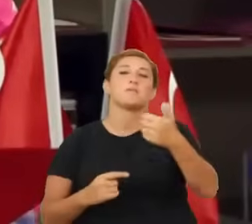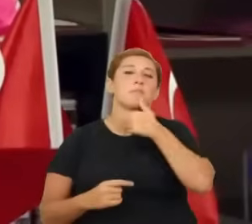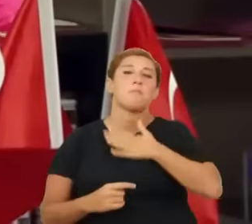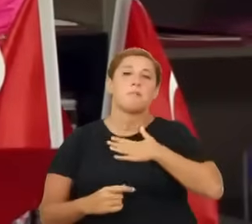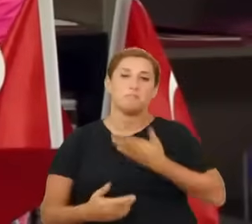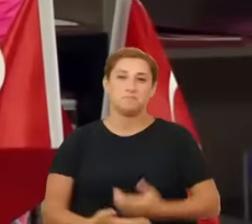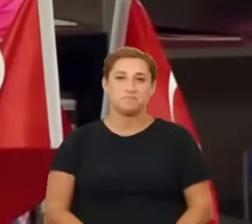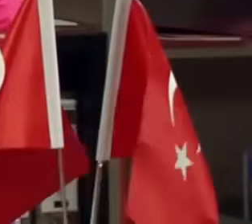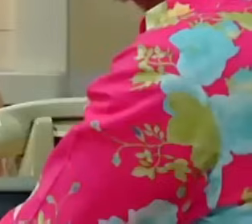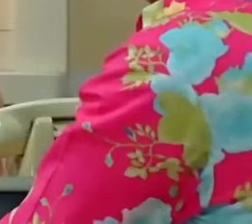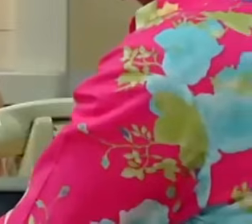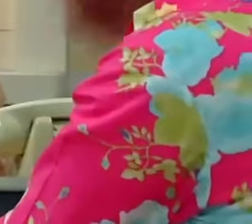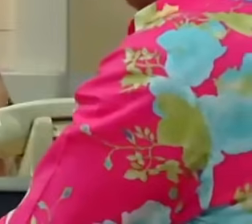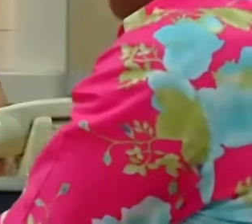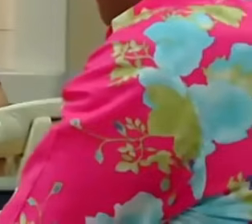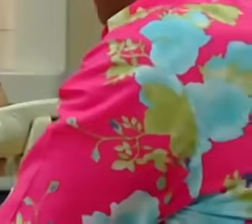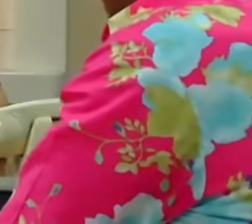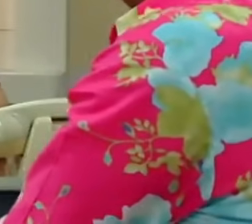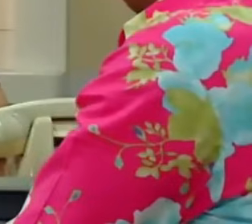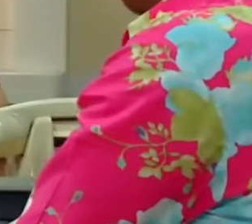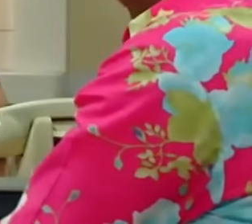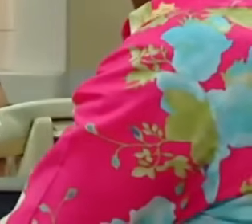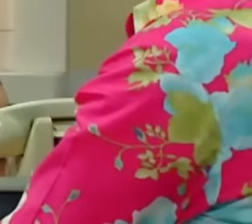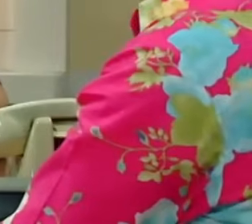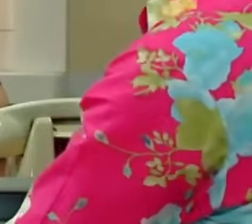Babam. Fehmi garipsedi.